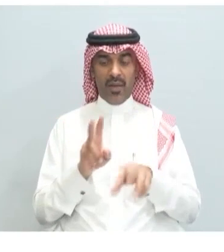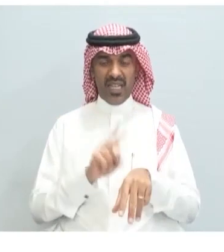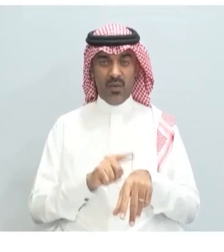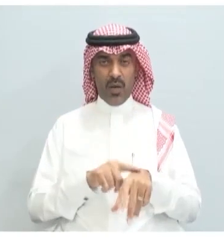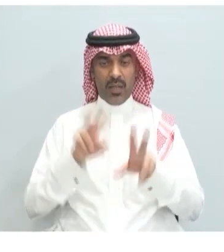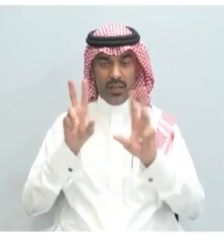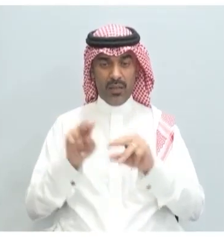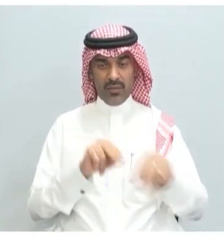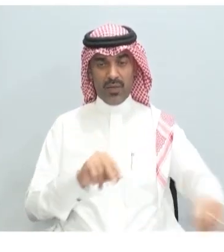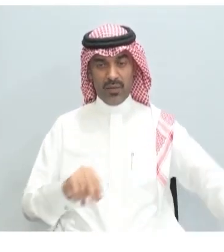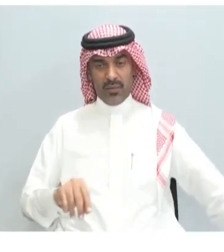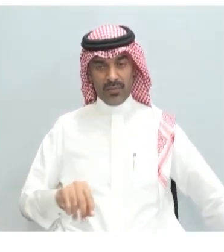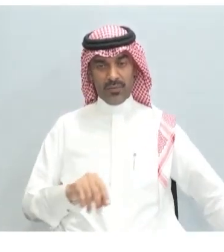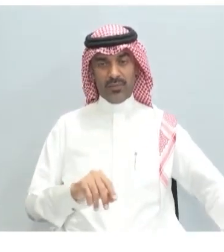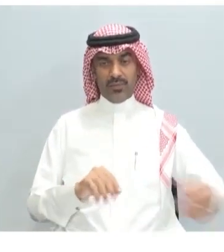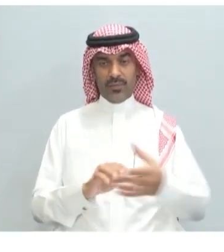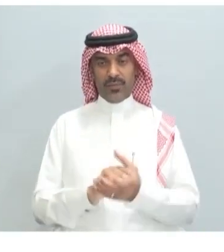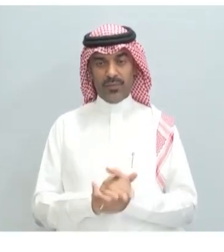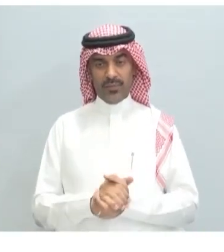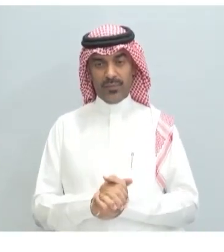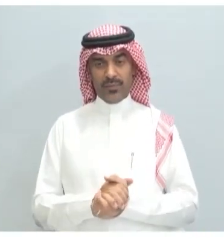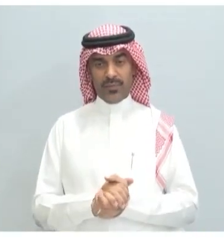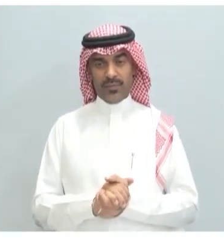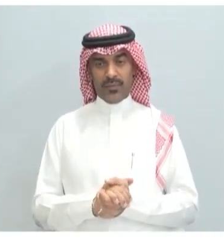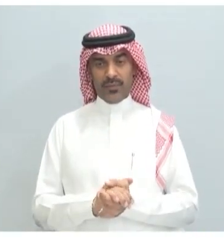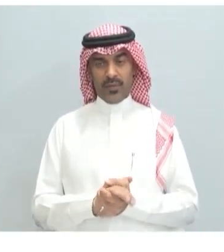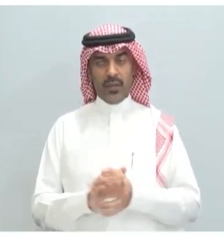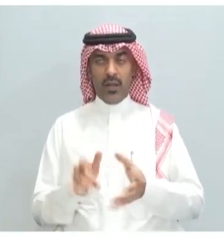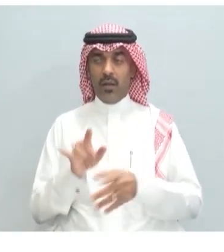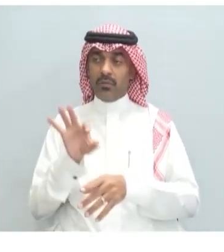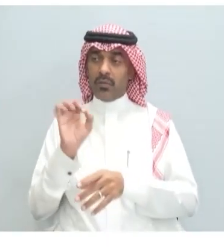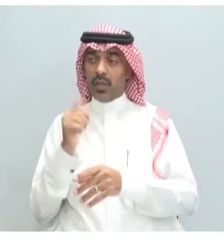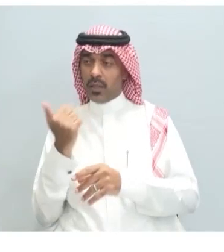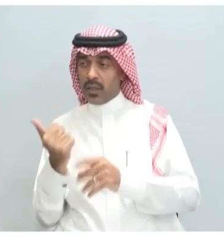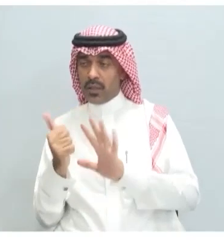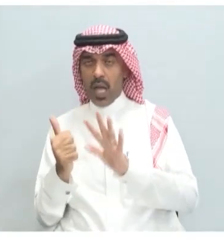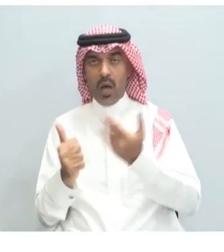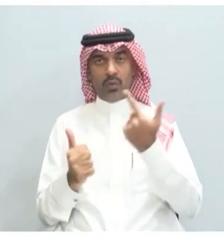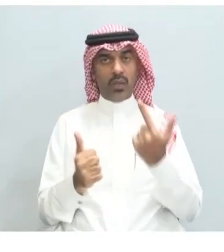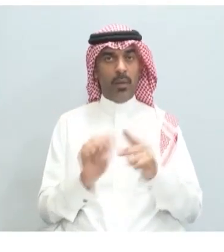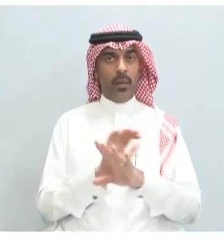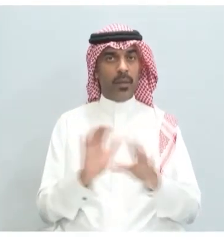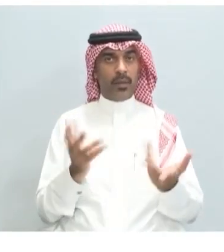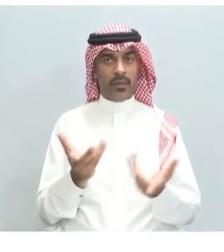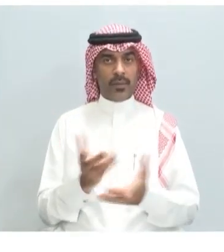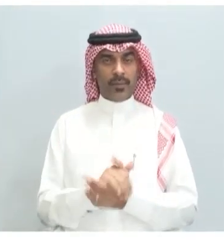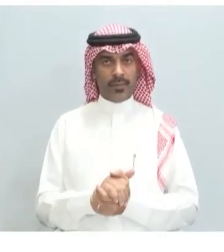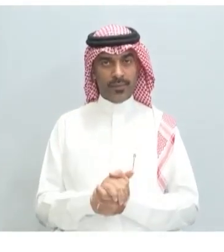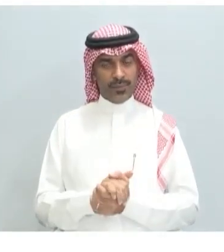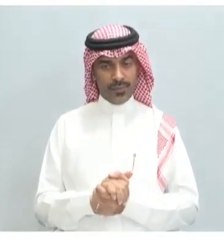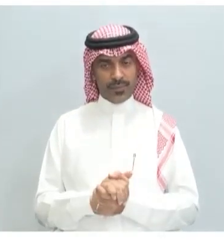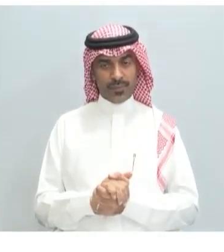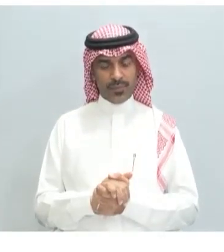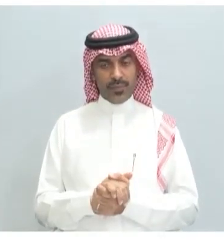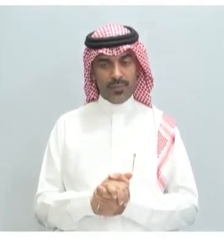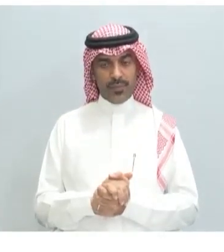المجموع اللي فيه سته وسبعه في نفس الوقت لا المجموع يا يصير سته يا يصير سبعه لا يمكن ان يكون المجموع 6ه وسبعه في نفس